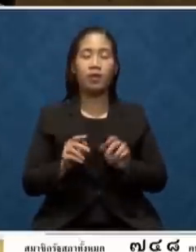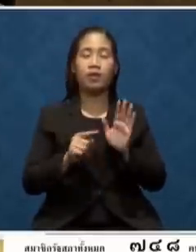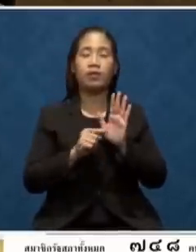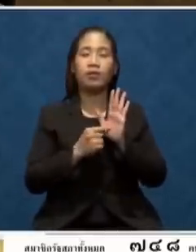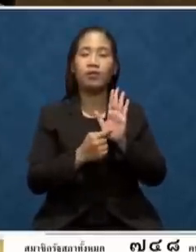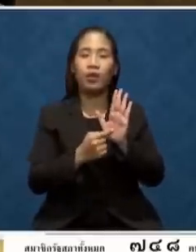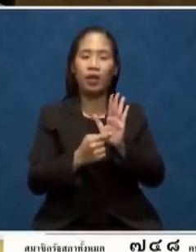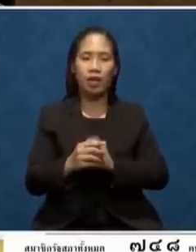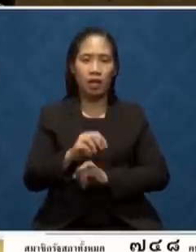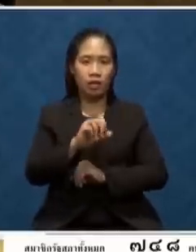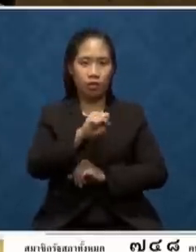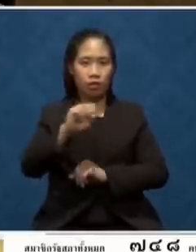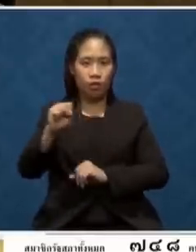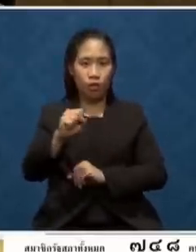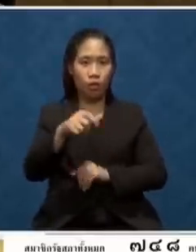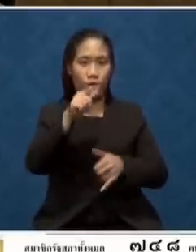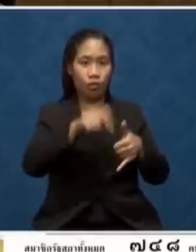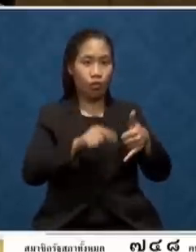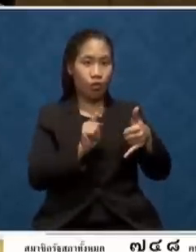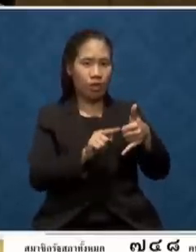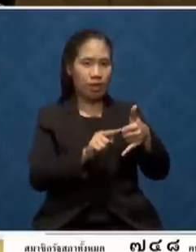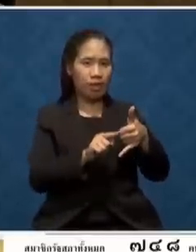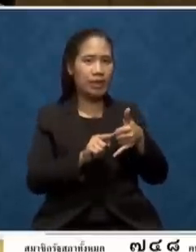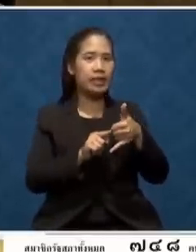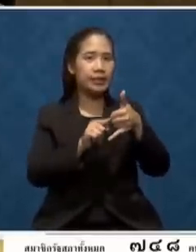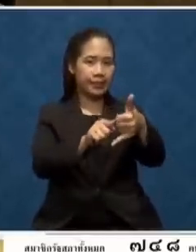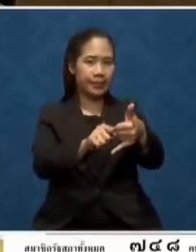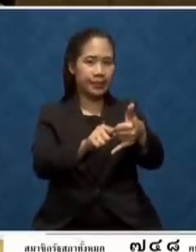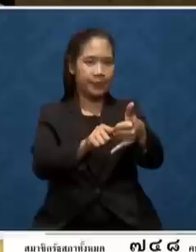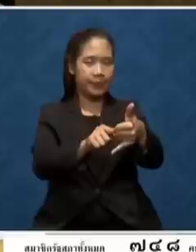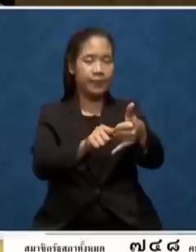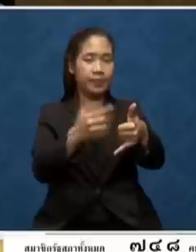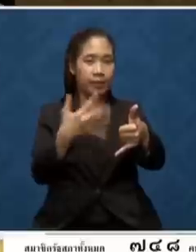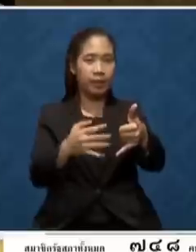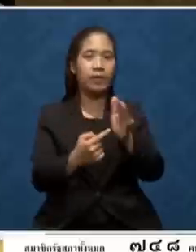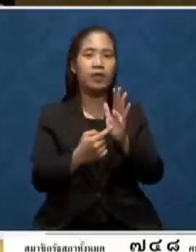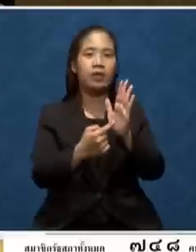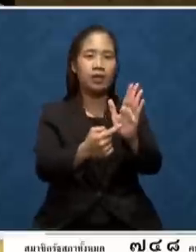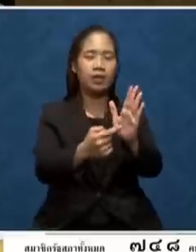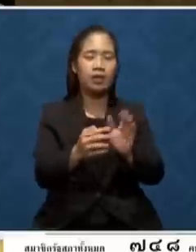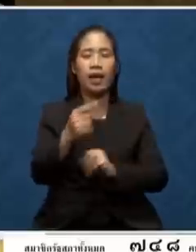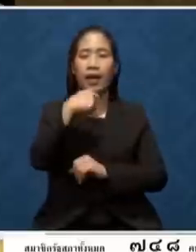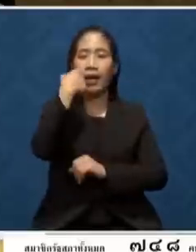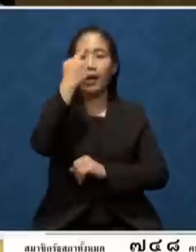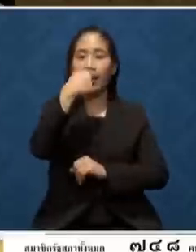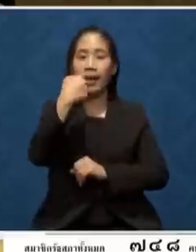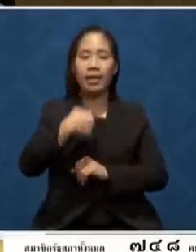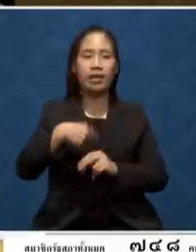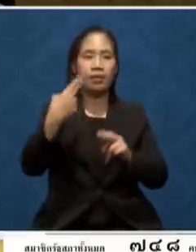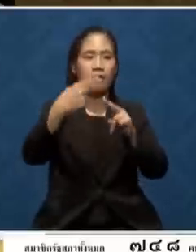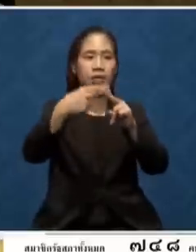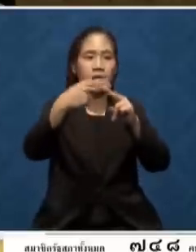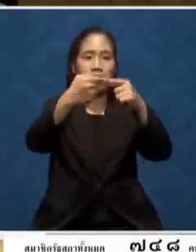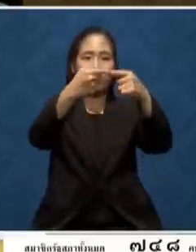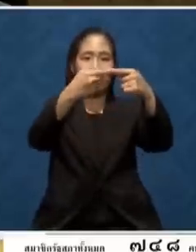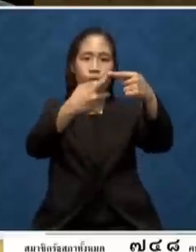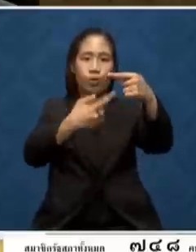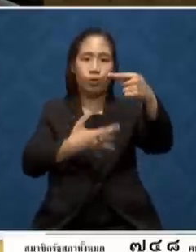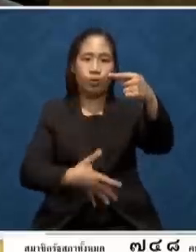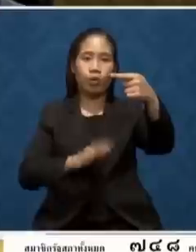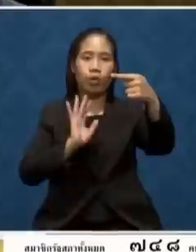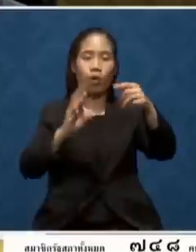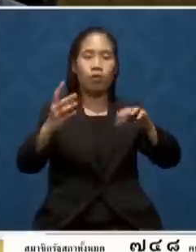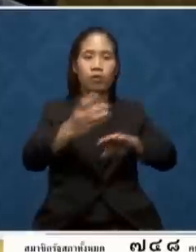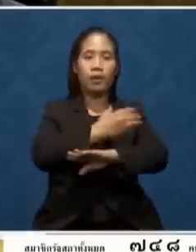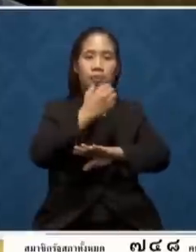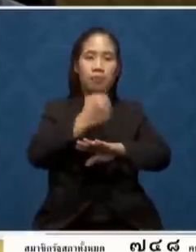เสนอมีผู้รับรองเสนอใครเสนอcandidate candidateคือใครคือคนที่อยู่ในบัญชีของพรรคการเมือง